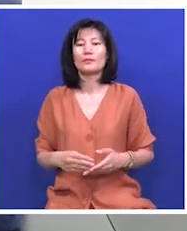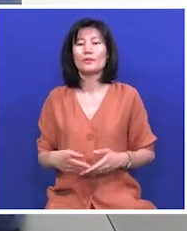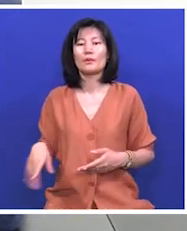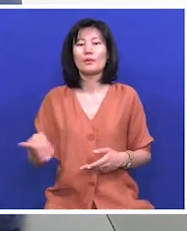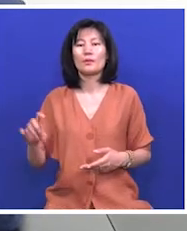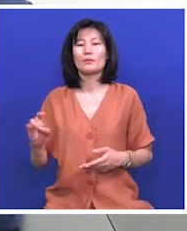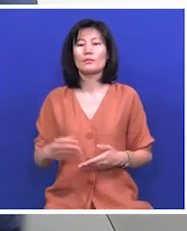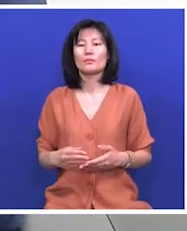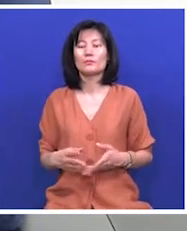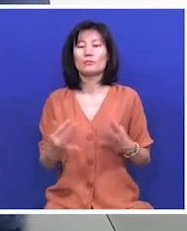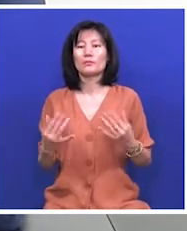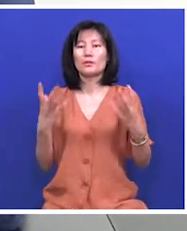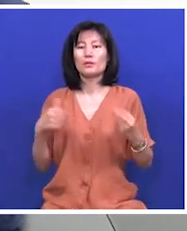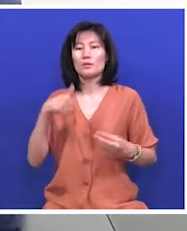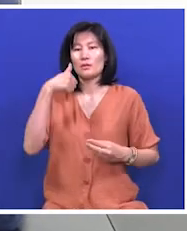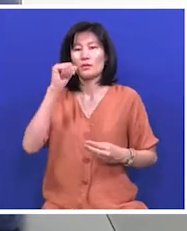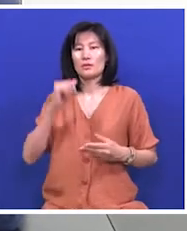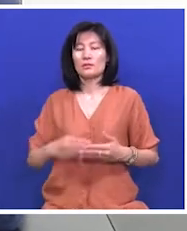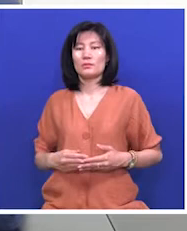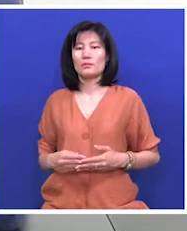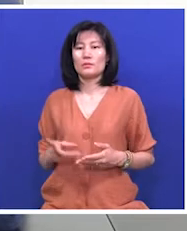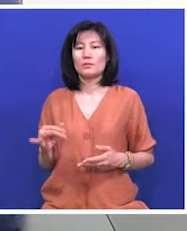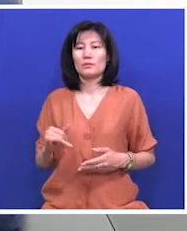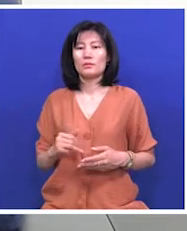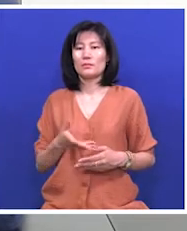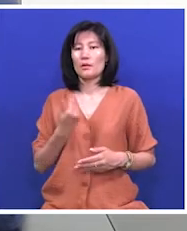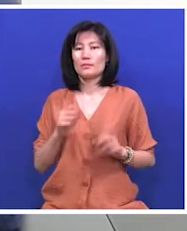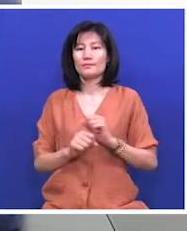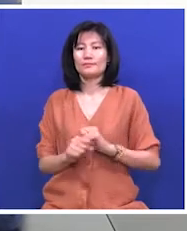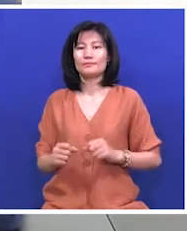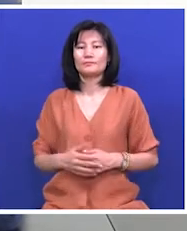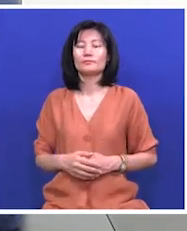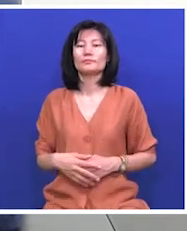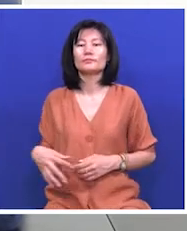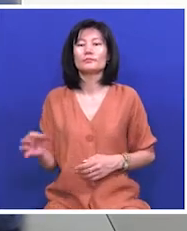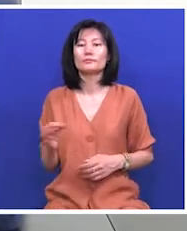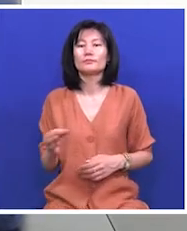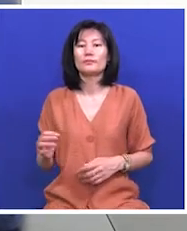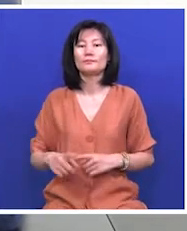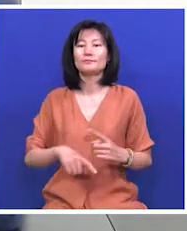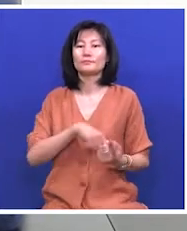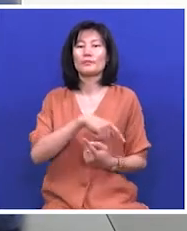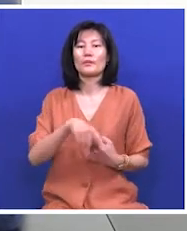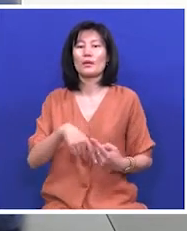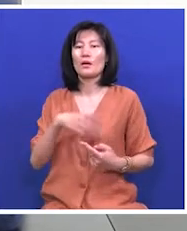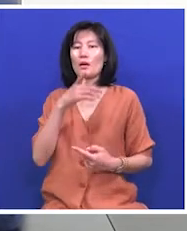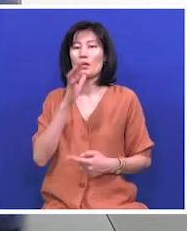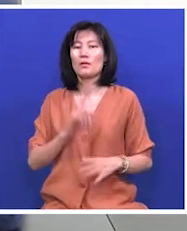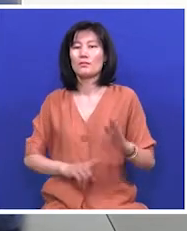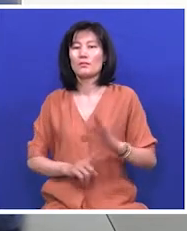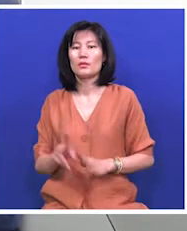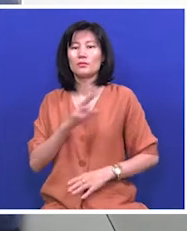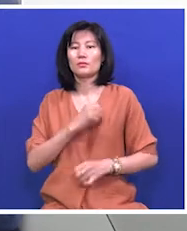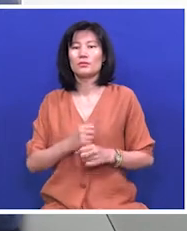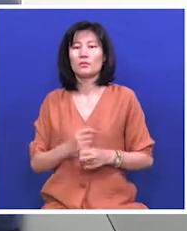Ал әрине ол бүгін кеше ғана шешілген мәселе емес. Осы облыс орталығына айналды деген кезден